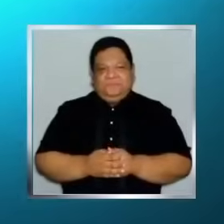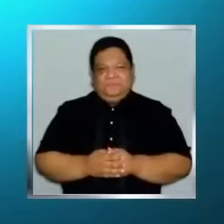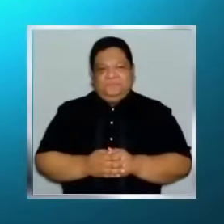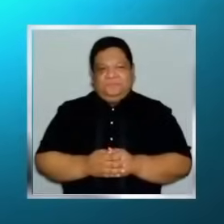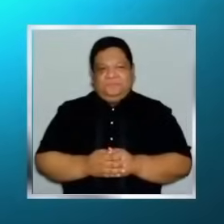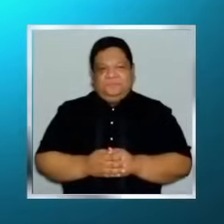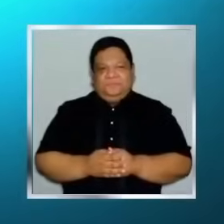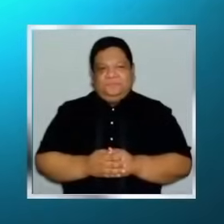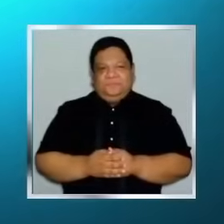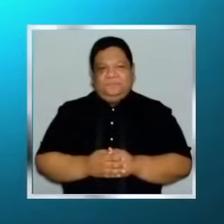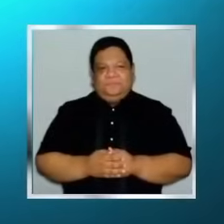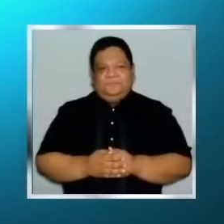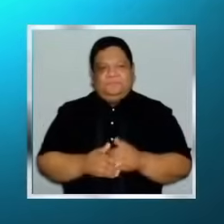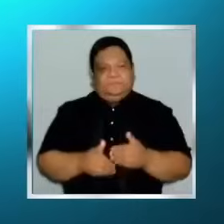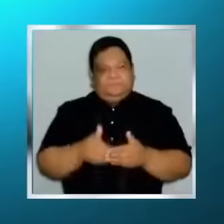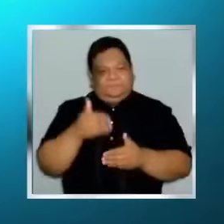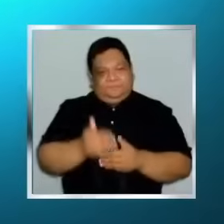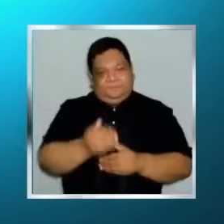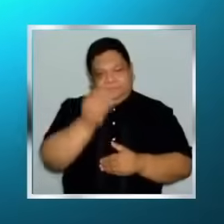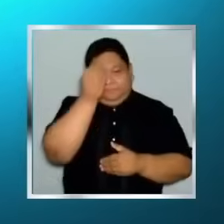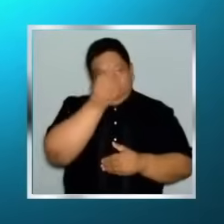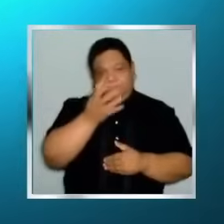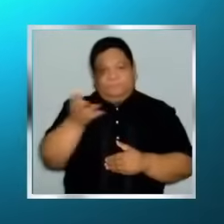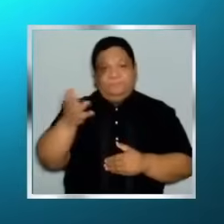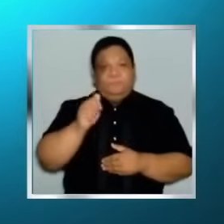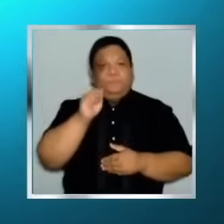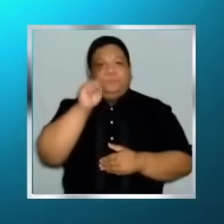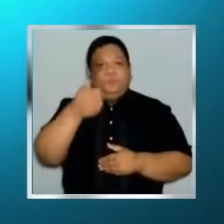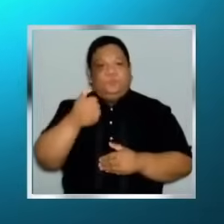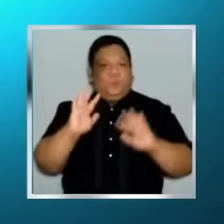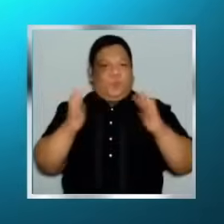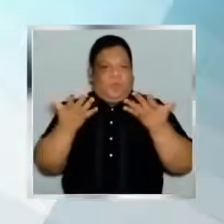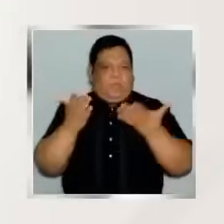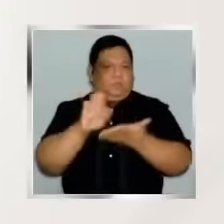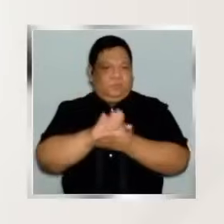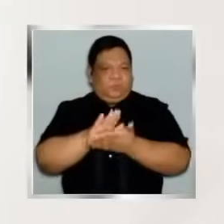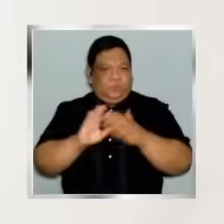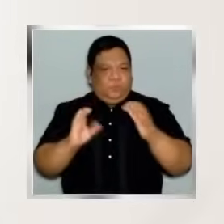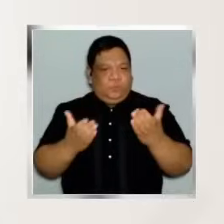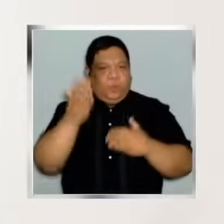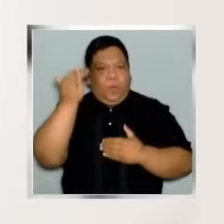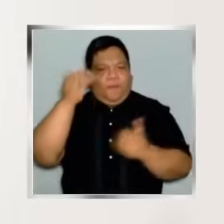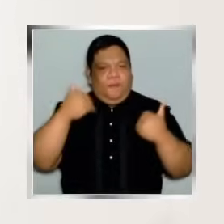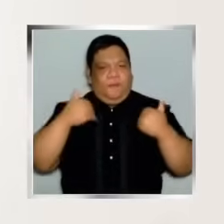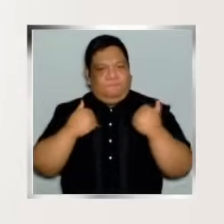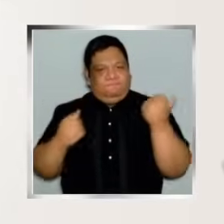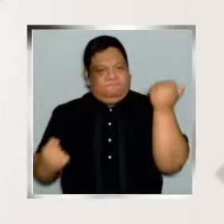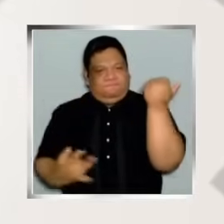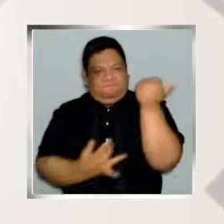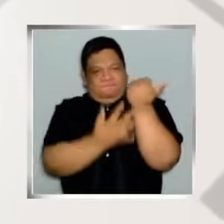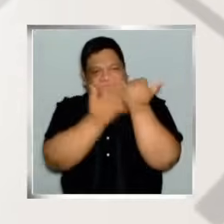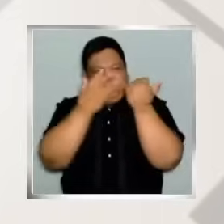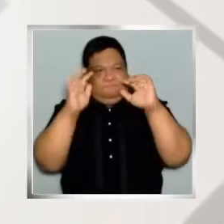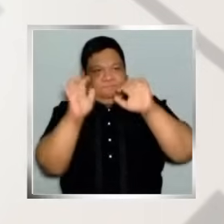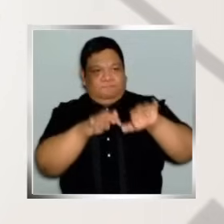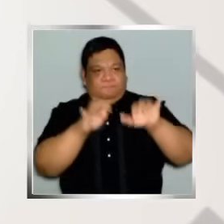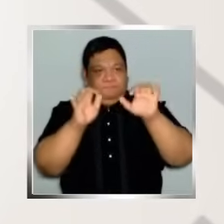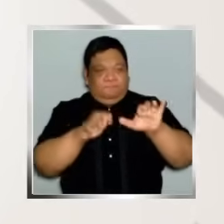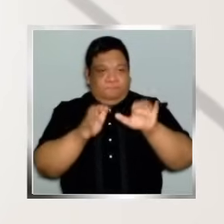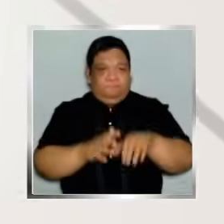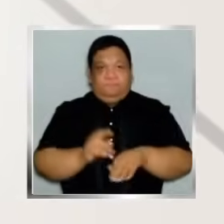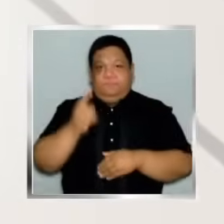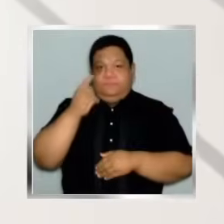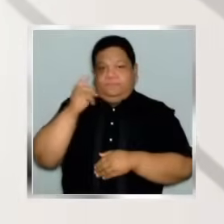Wala akong pasok sa ilang lugar bukas dahil sa patuloy na ulang dulot ng habagat. Suspendido na ang klase sa lahat ng antas sa public at